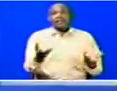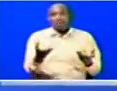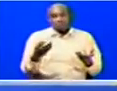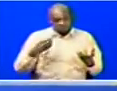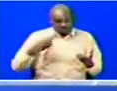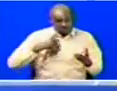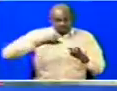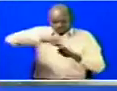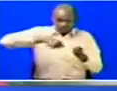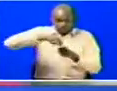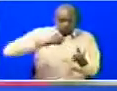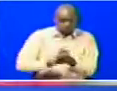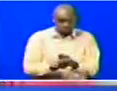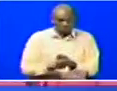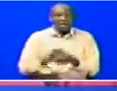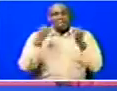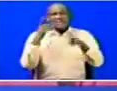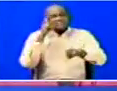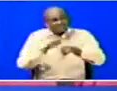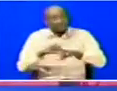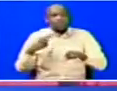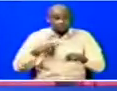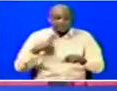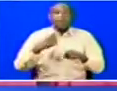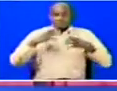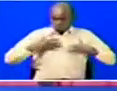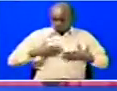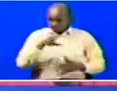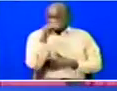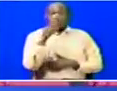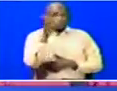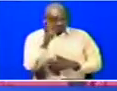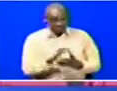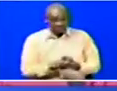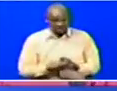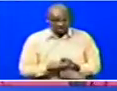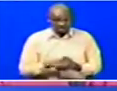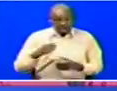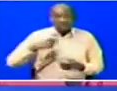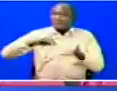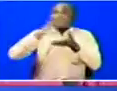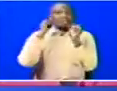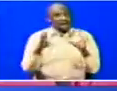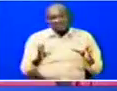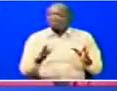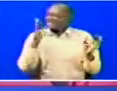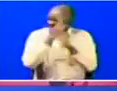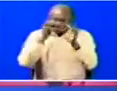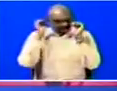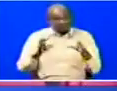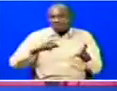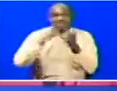tukafunga makboya pale. Mara nyingi sana tuki retrieve bodies from out of the water hatujailipwa. Sisi kukuficha